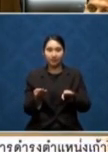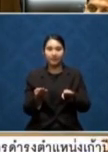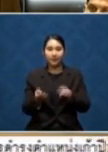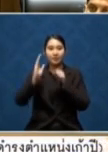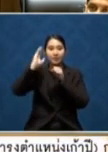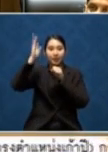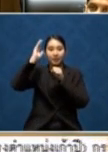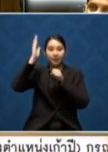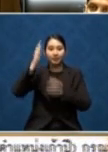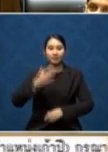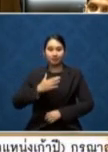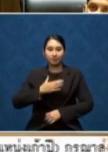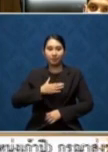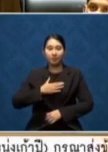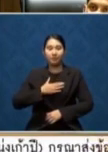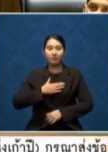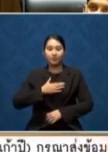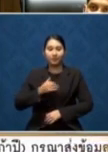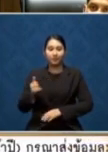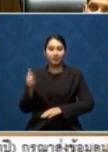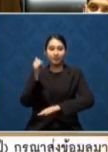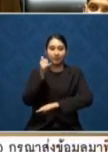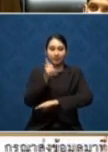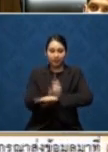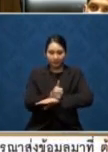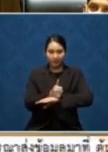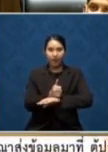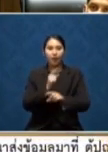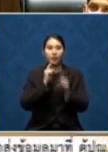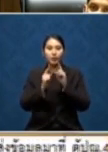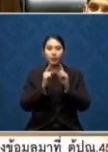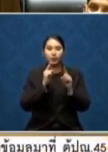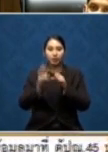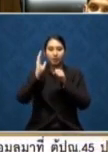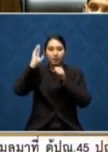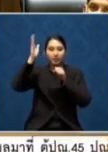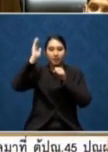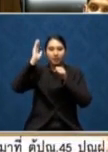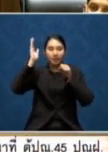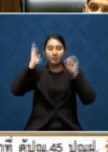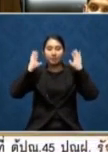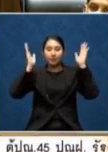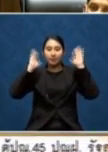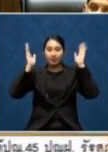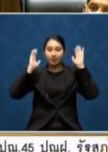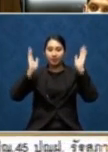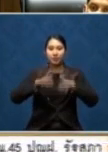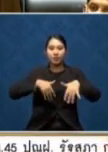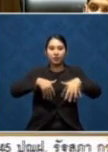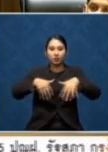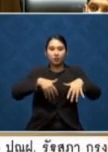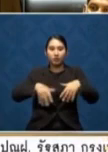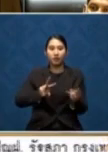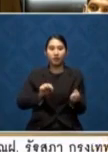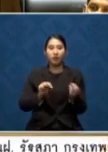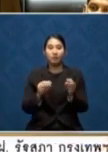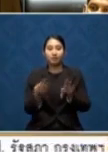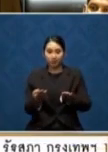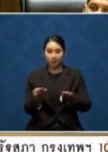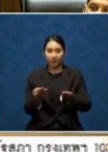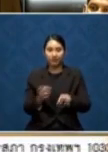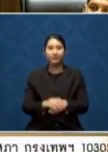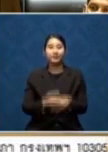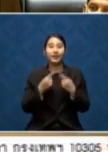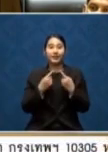ยหาเสียงกับพี่น้องชาวนครพนมปรากฏแต่ปรากฏว่าในขณะที่ป